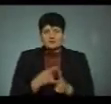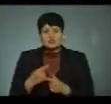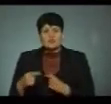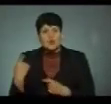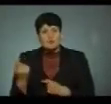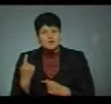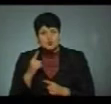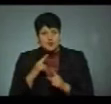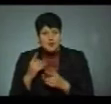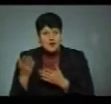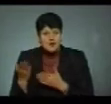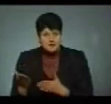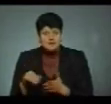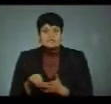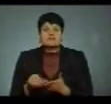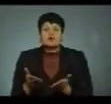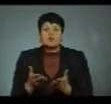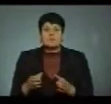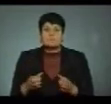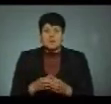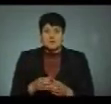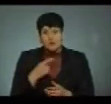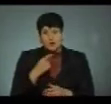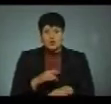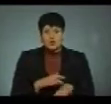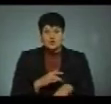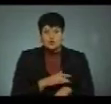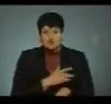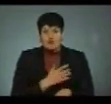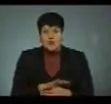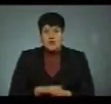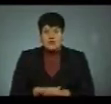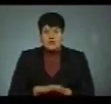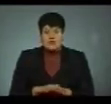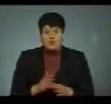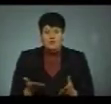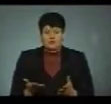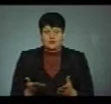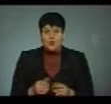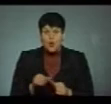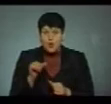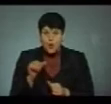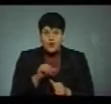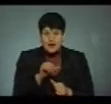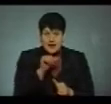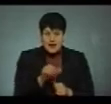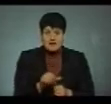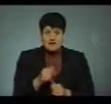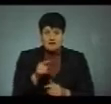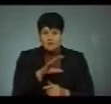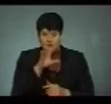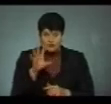обласної ради, представника якої партії, вони кажуть «Слуга народу». Тобто окремо кожну з позицій